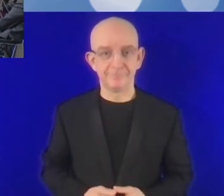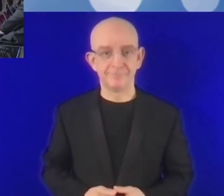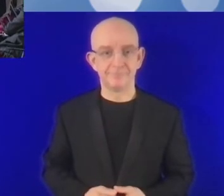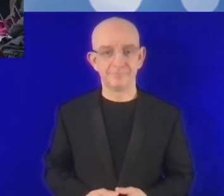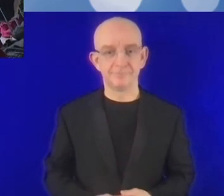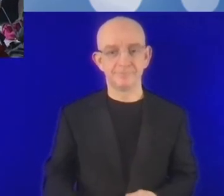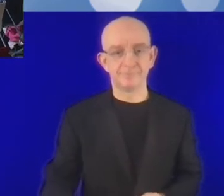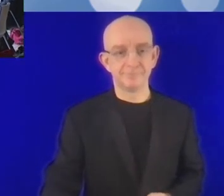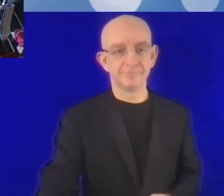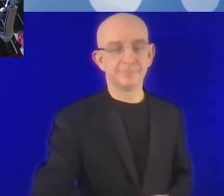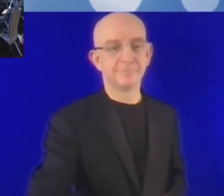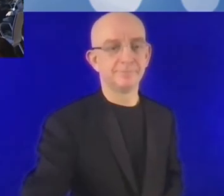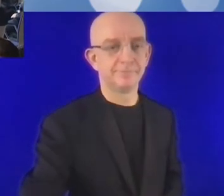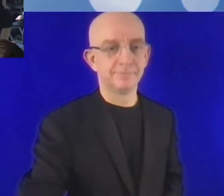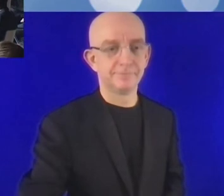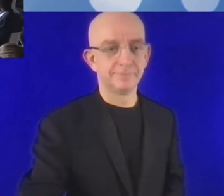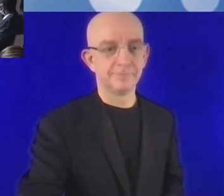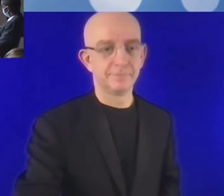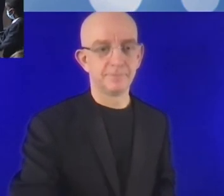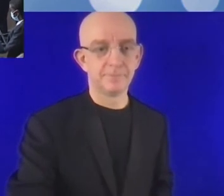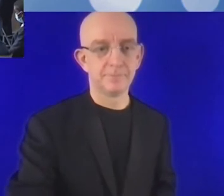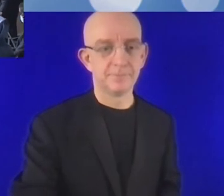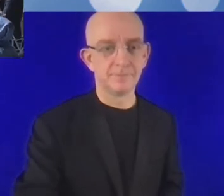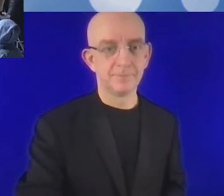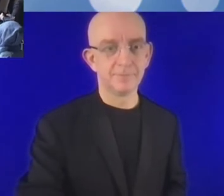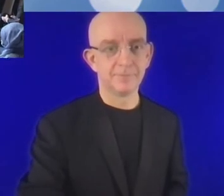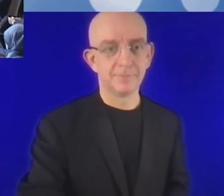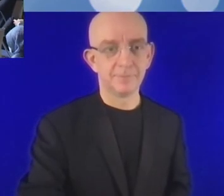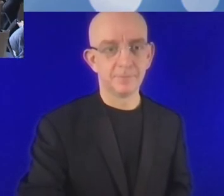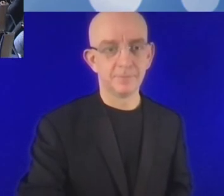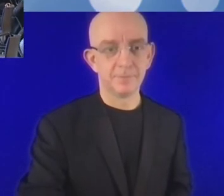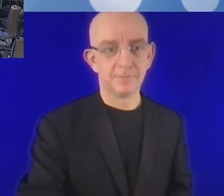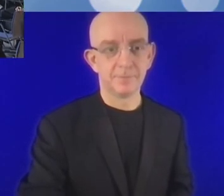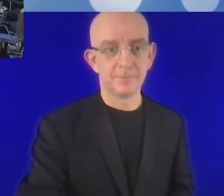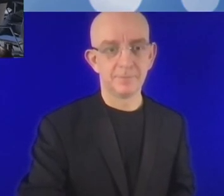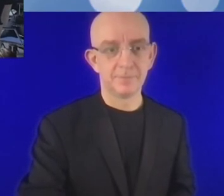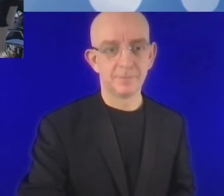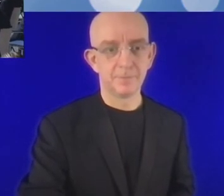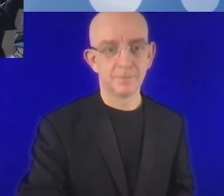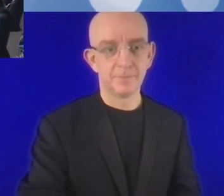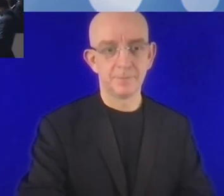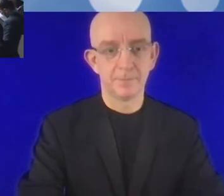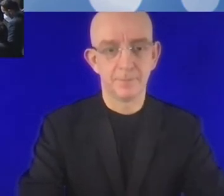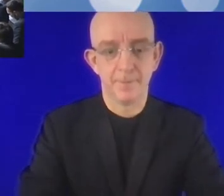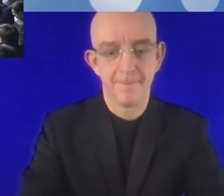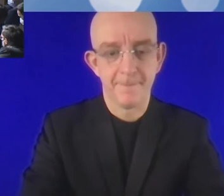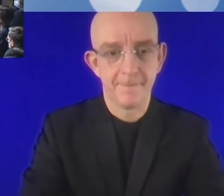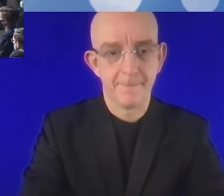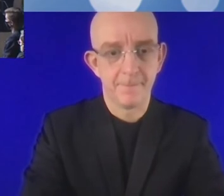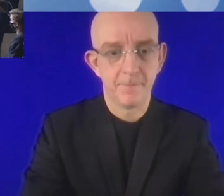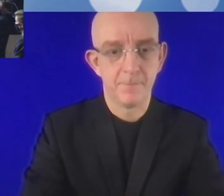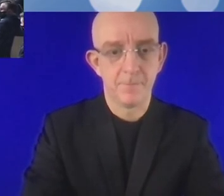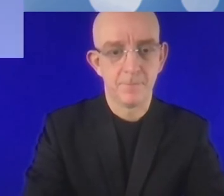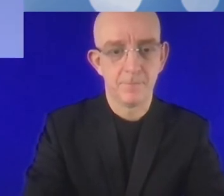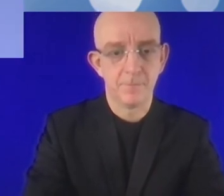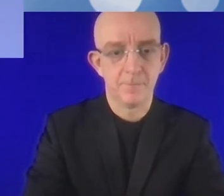Thank you very much. What a performance and what a speech. Ingolf Wunder, grand merci pour votre concert ainsi